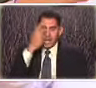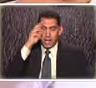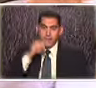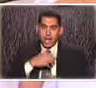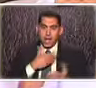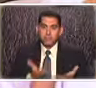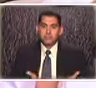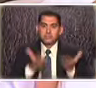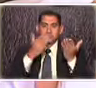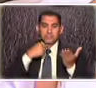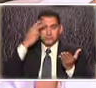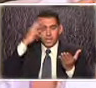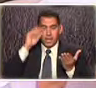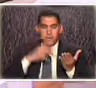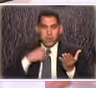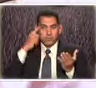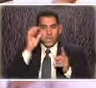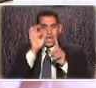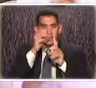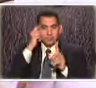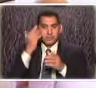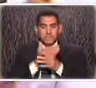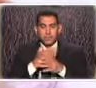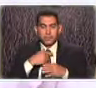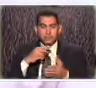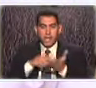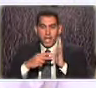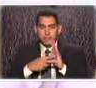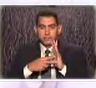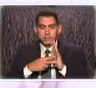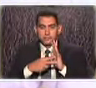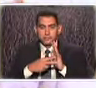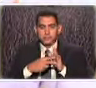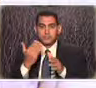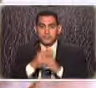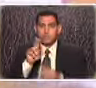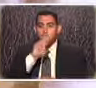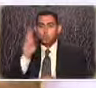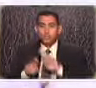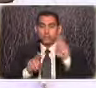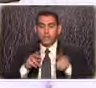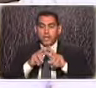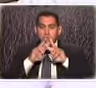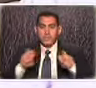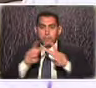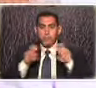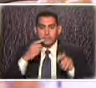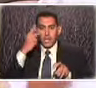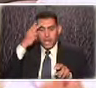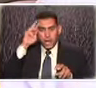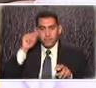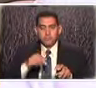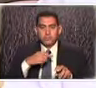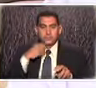يكون عليه الخيار فيما افهم نعم وهي مساله نحن نطرح يعني السؤال ليبحث من يشاهد